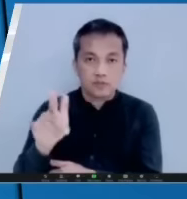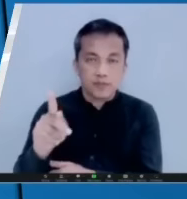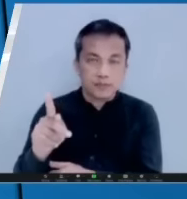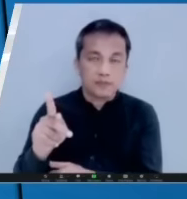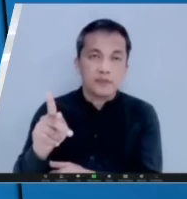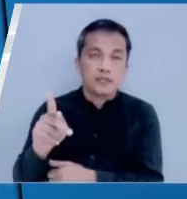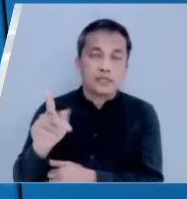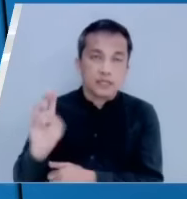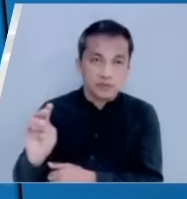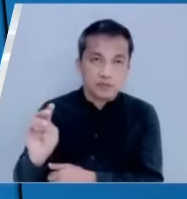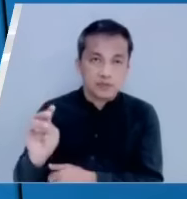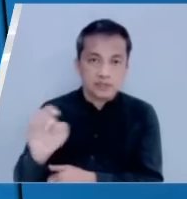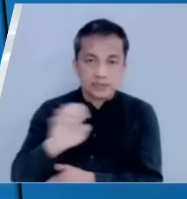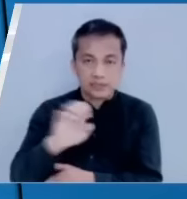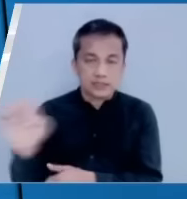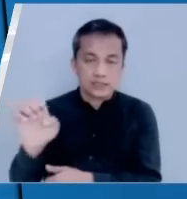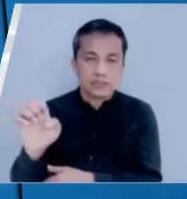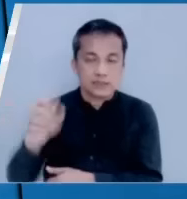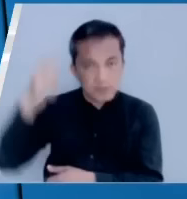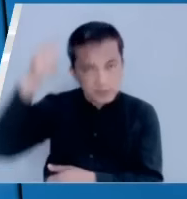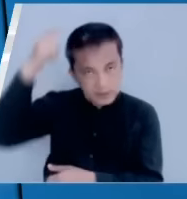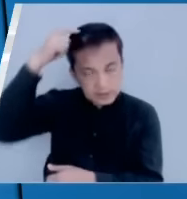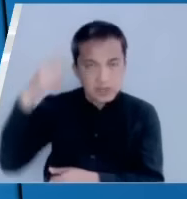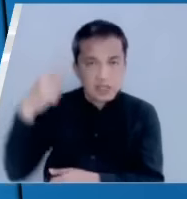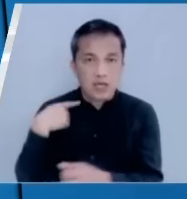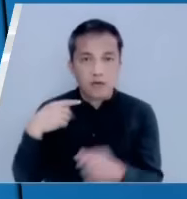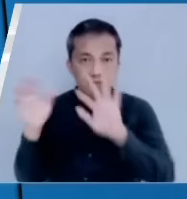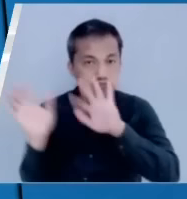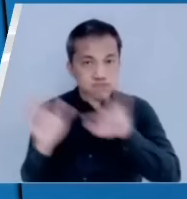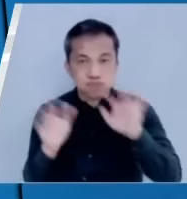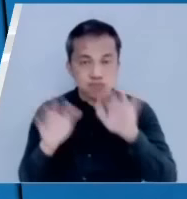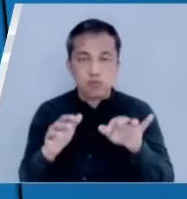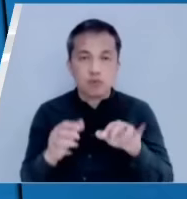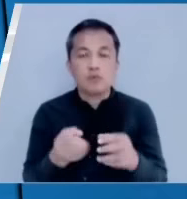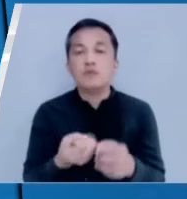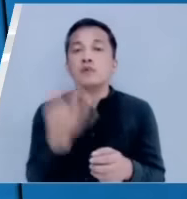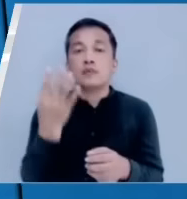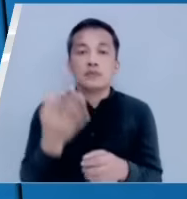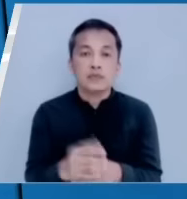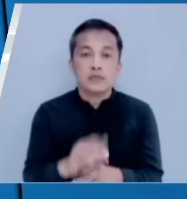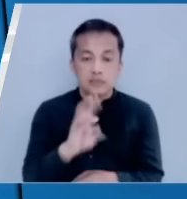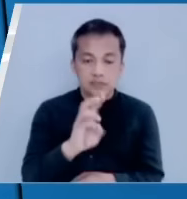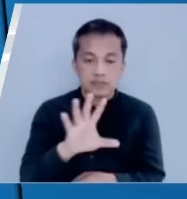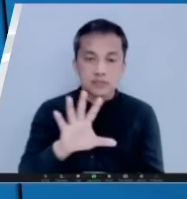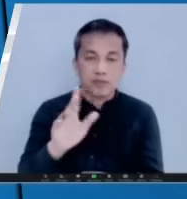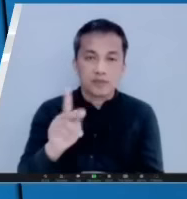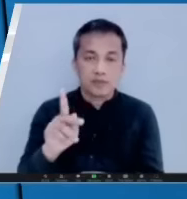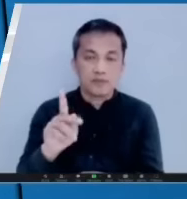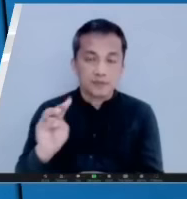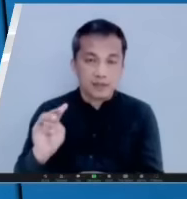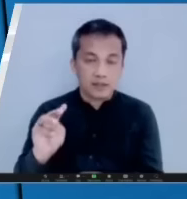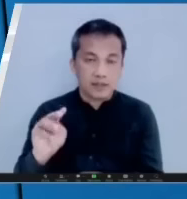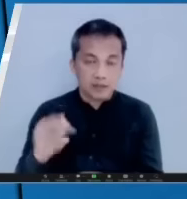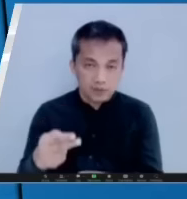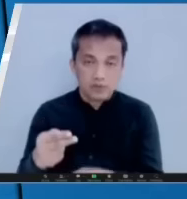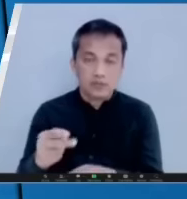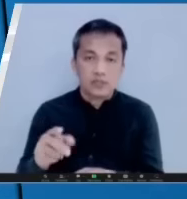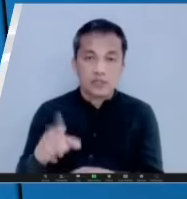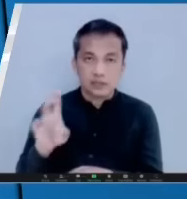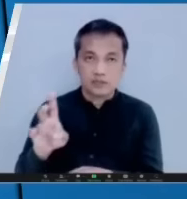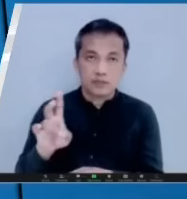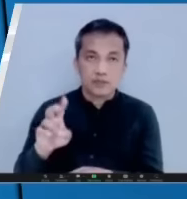silangan ng Basco, Batanes. Taglay po nito ang lakas ng hangin na abot ng 65 kilometers per hour at yan po 70 kilometers per hour